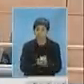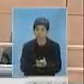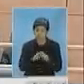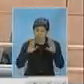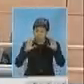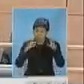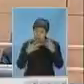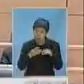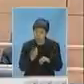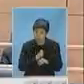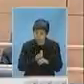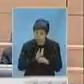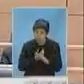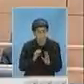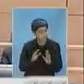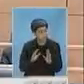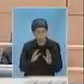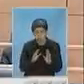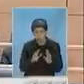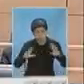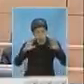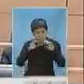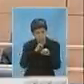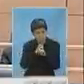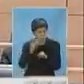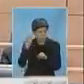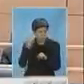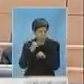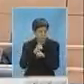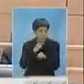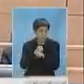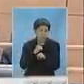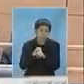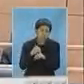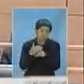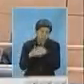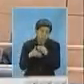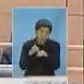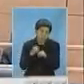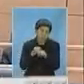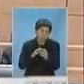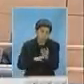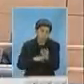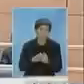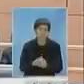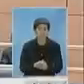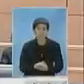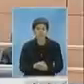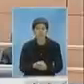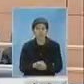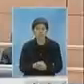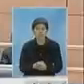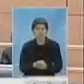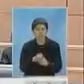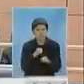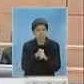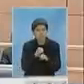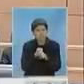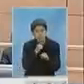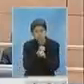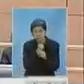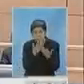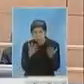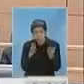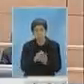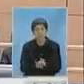รัฐบาลแล้วรีบเลยมั้ยไม่ใช่ฮะแต่ว่ารัฐบาลชุดที่ผ่านมามันไม่ไปถึงไหนไม่ได้